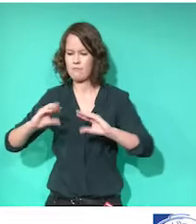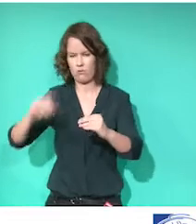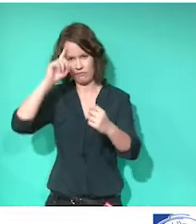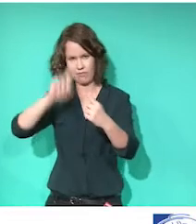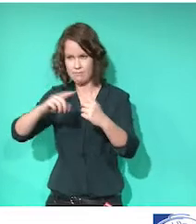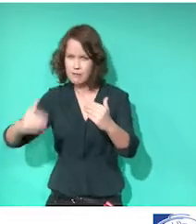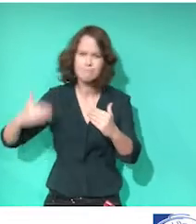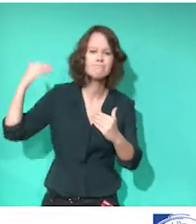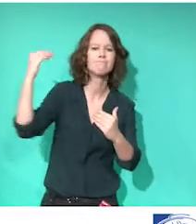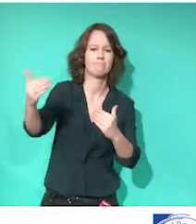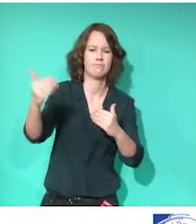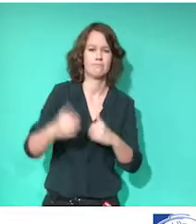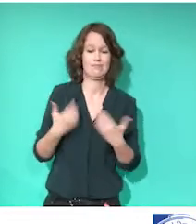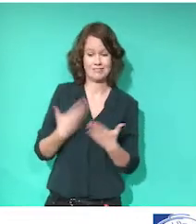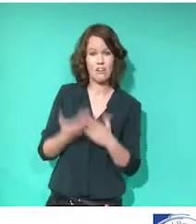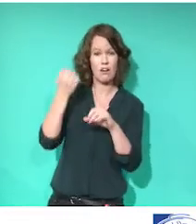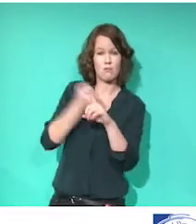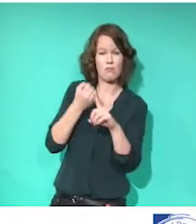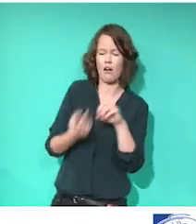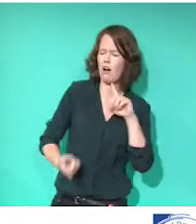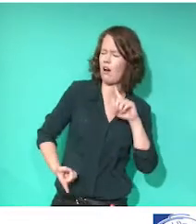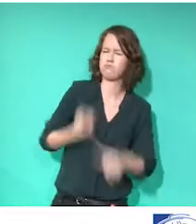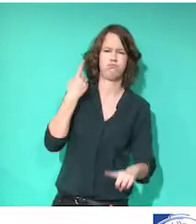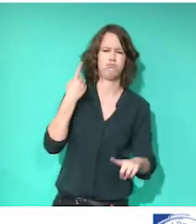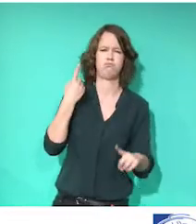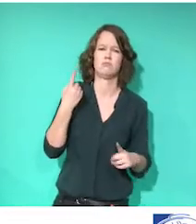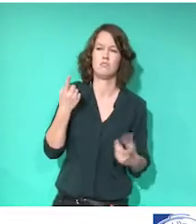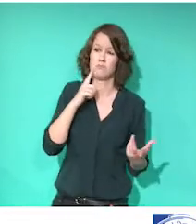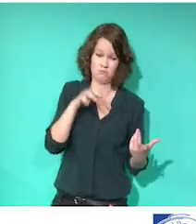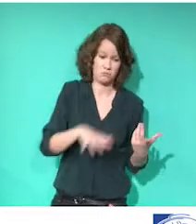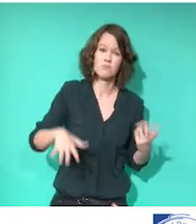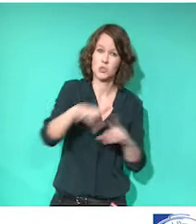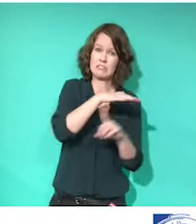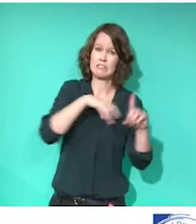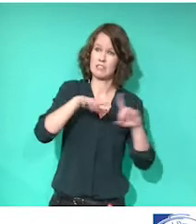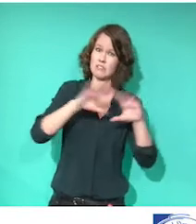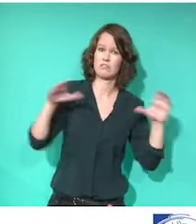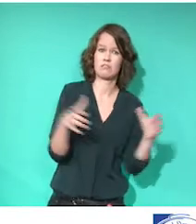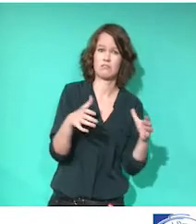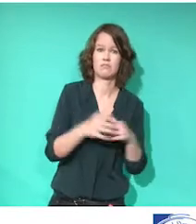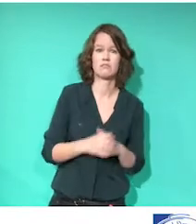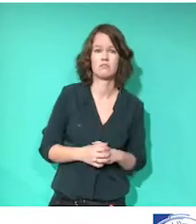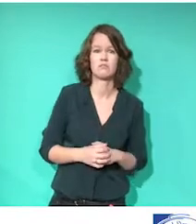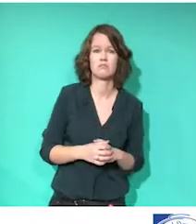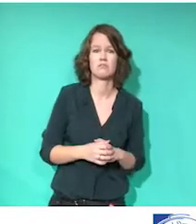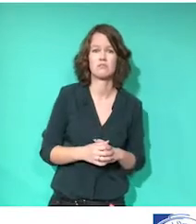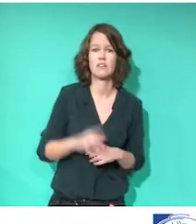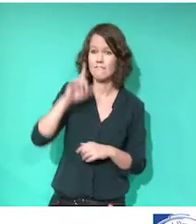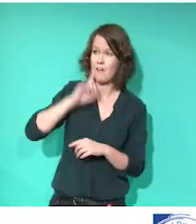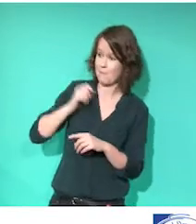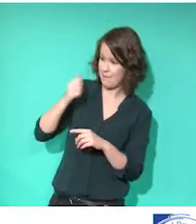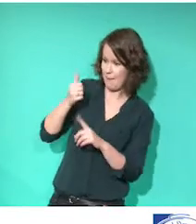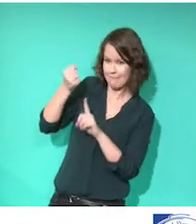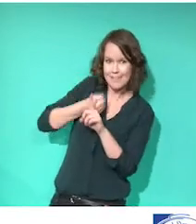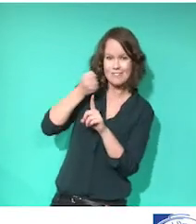combat indispensable pour la société tout entière. Favoriser l'engagement militant des femmes, c'est